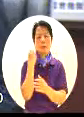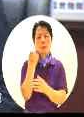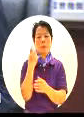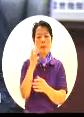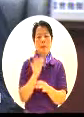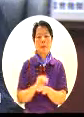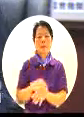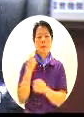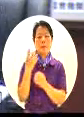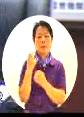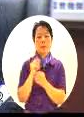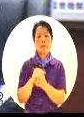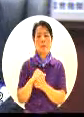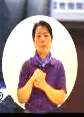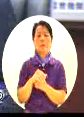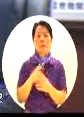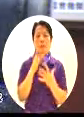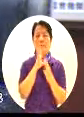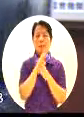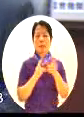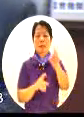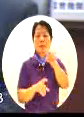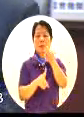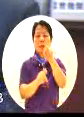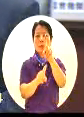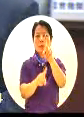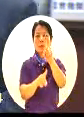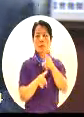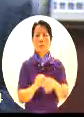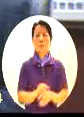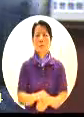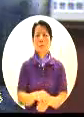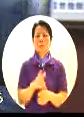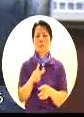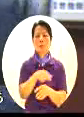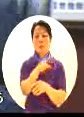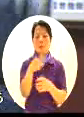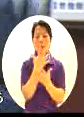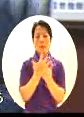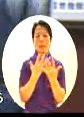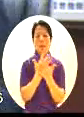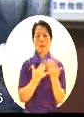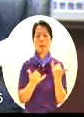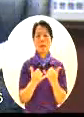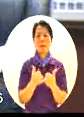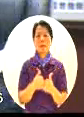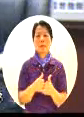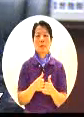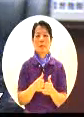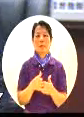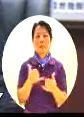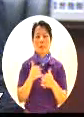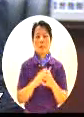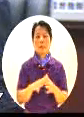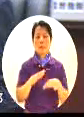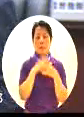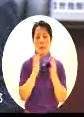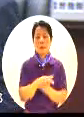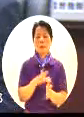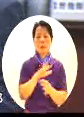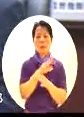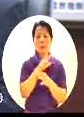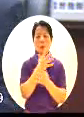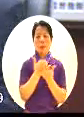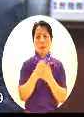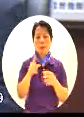新的产业世界。淘宝公了11月11日哈，那淘宝网，好，阿格勒天猫网也营业